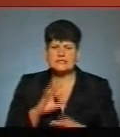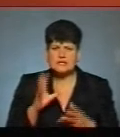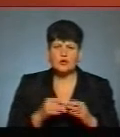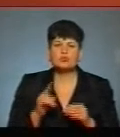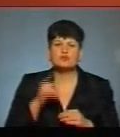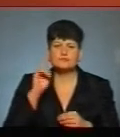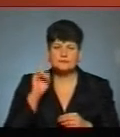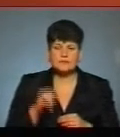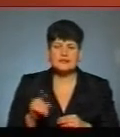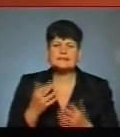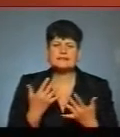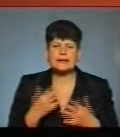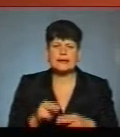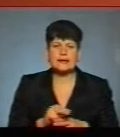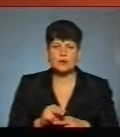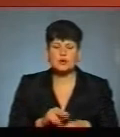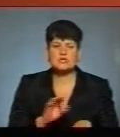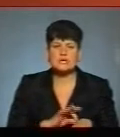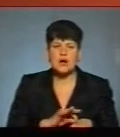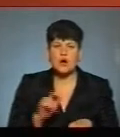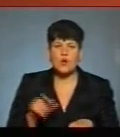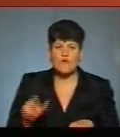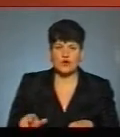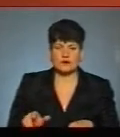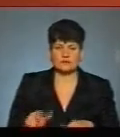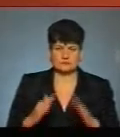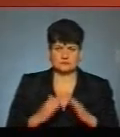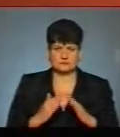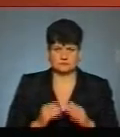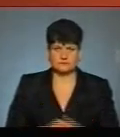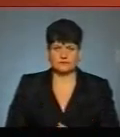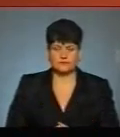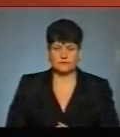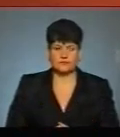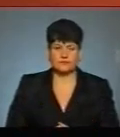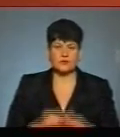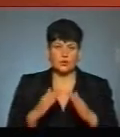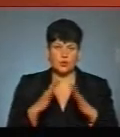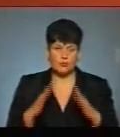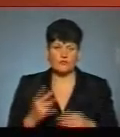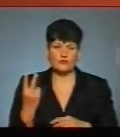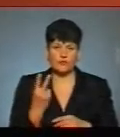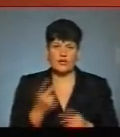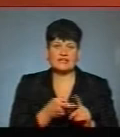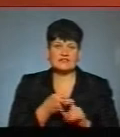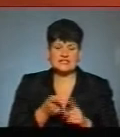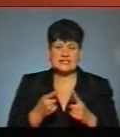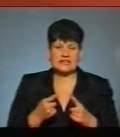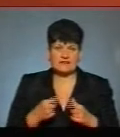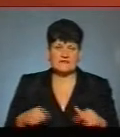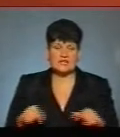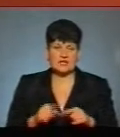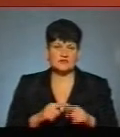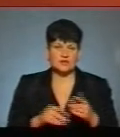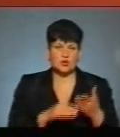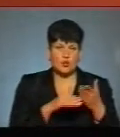відомо, скільки лікується хворих стаціонарно? Стаціонарно по 2 інфекційних відділеннях, як лікарні швидкої